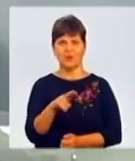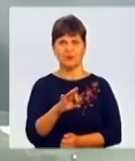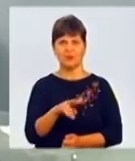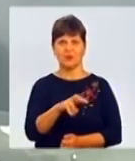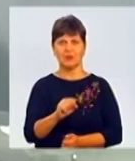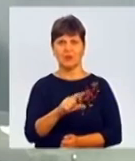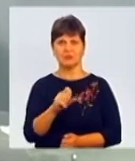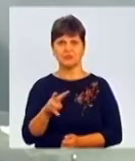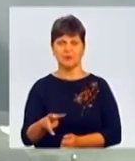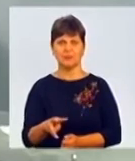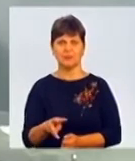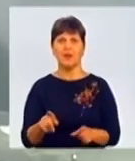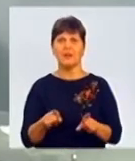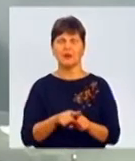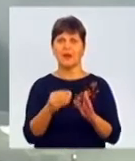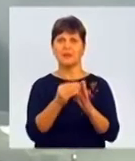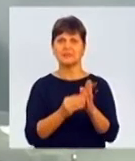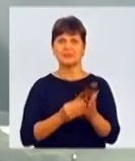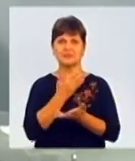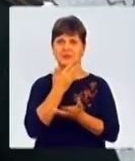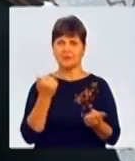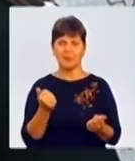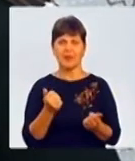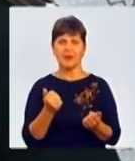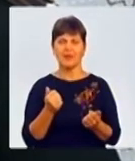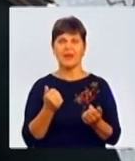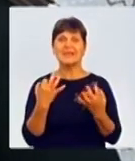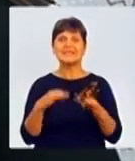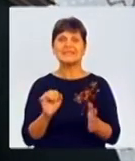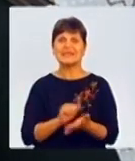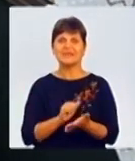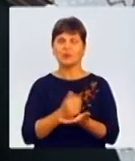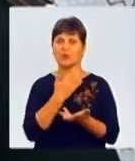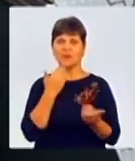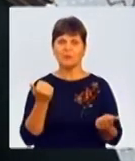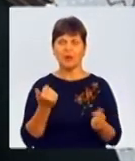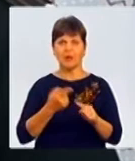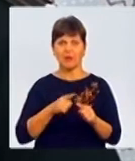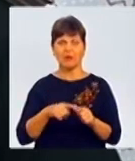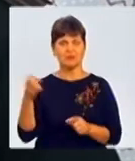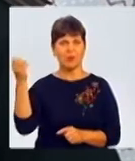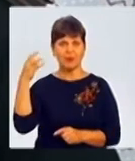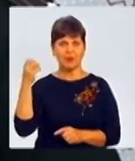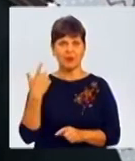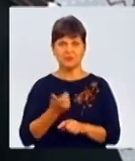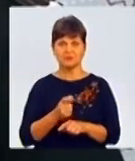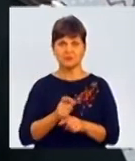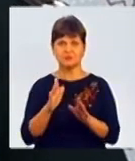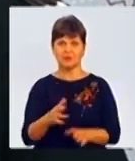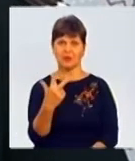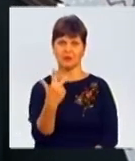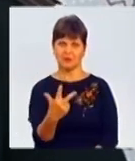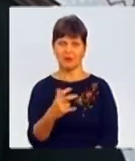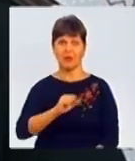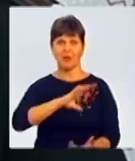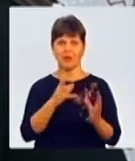Ну, такої статистики немає на сертифікованих саме пляжах, тому що їх, в принципі, не так і багато. У Вінниці їх всього тільки 3, а загалом по